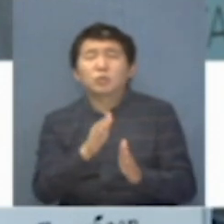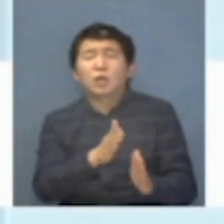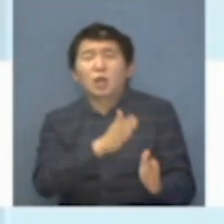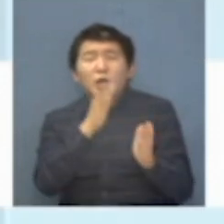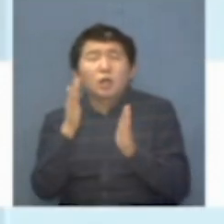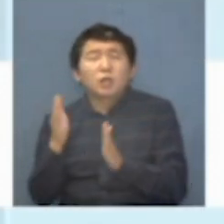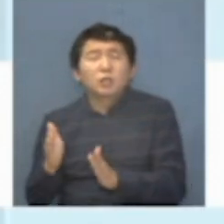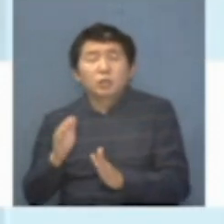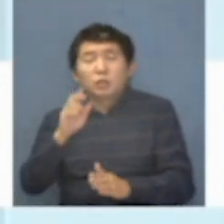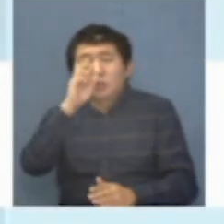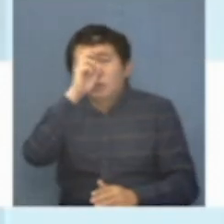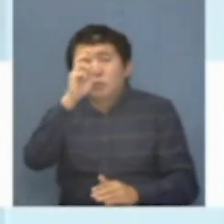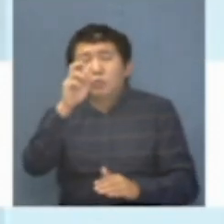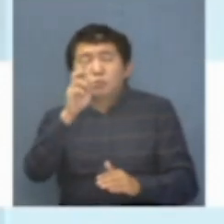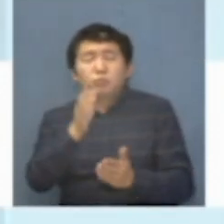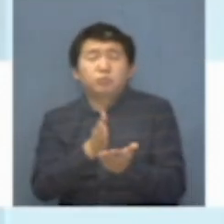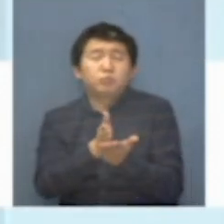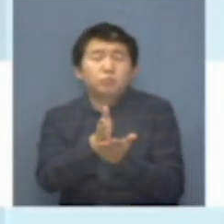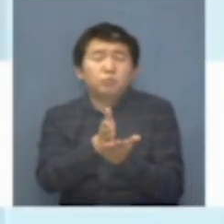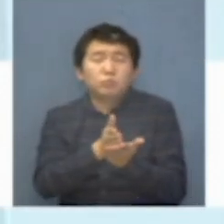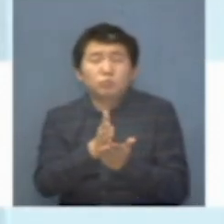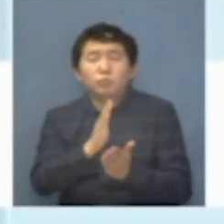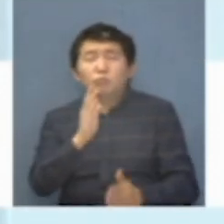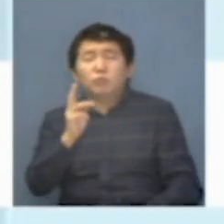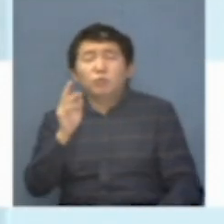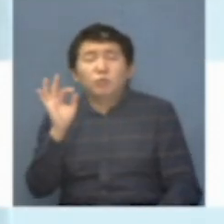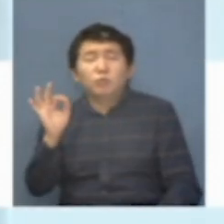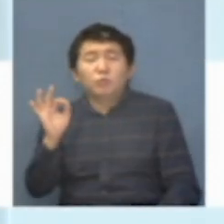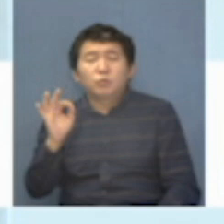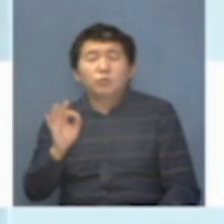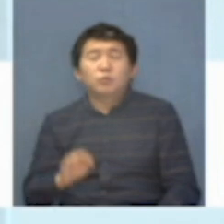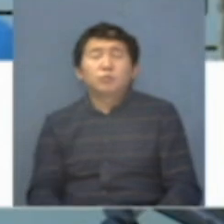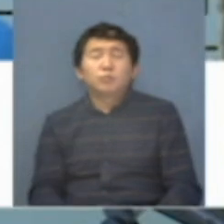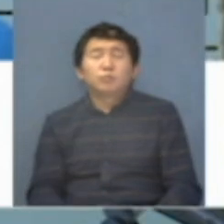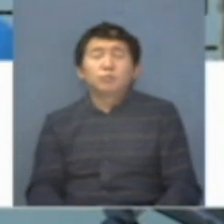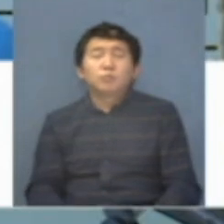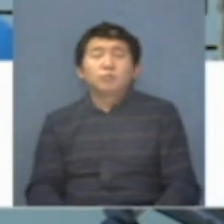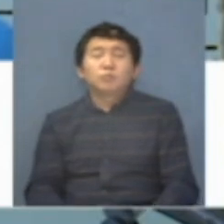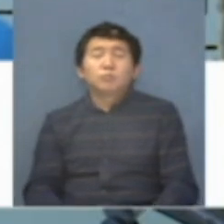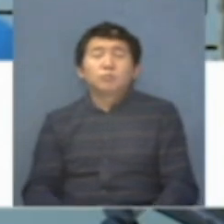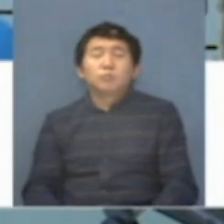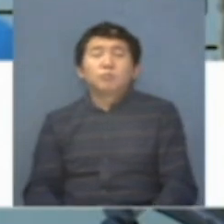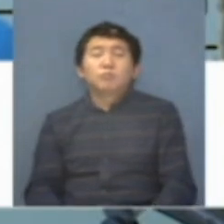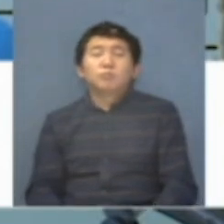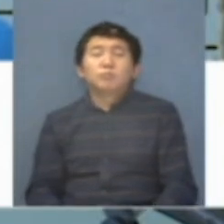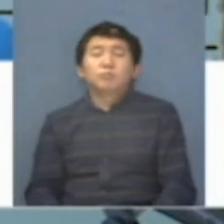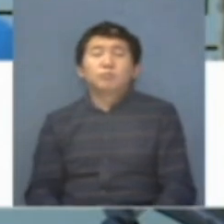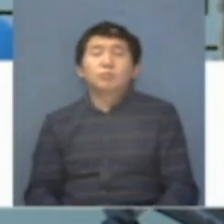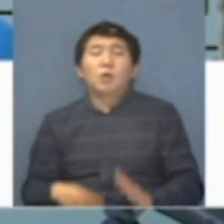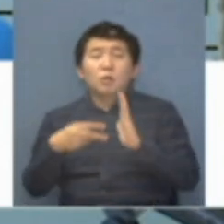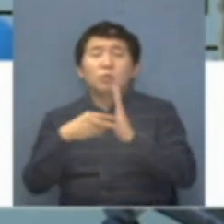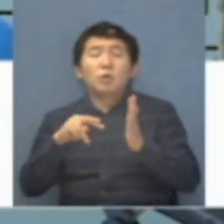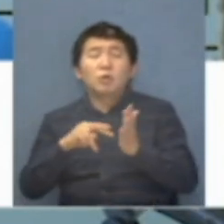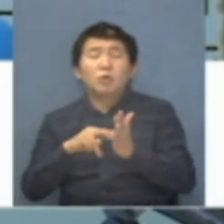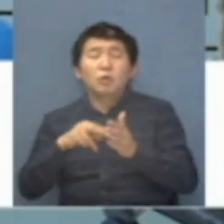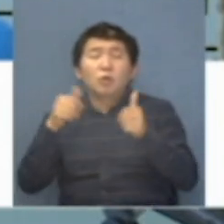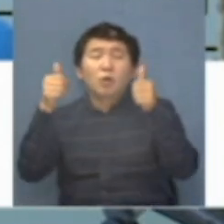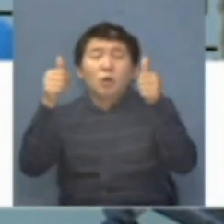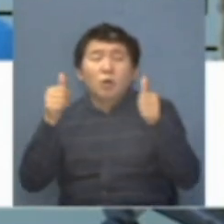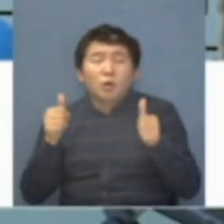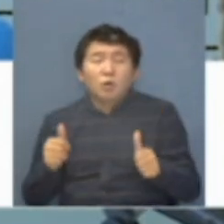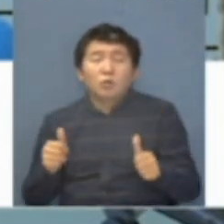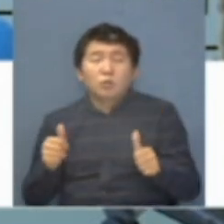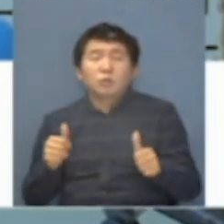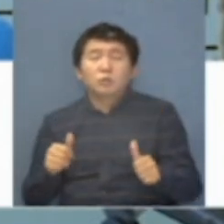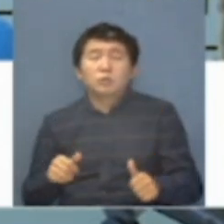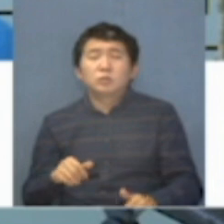по делам государственной службы по Восточно-Казахстанской области Нурлан Еркебаев. Согласно плану графику, в первом этапе отбора тестирования на